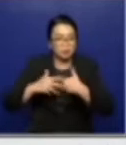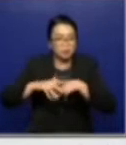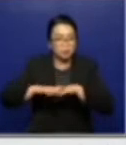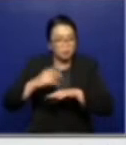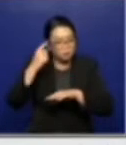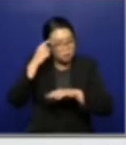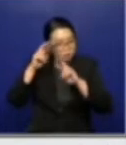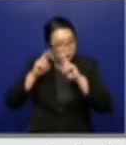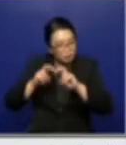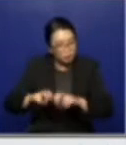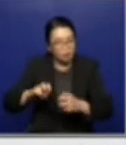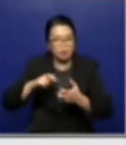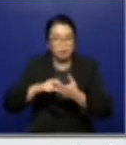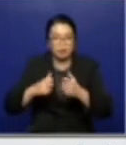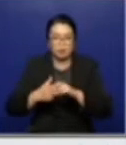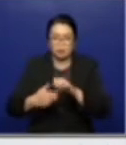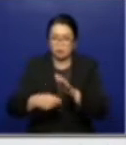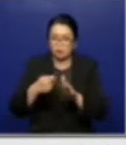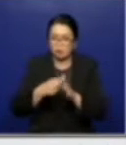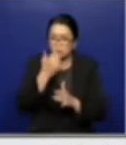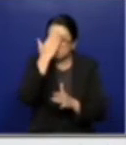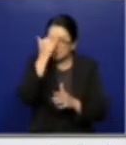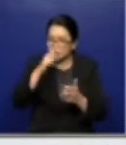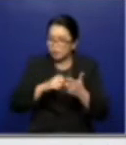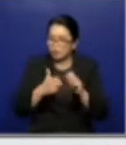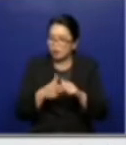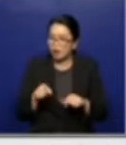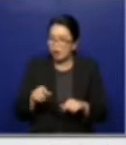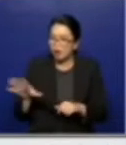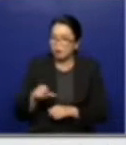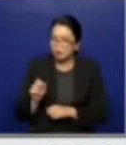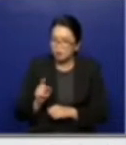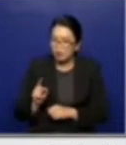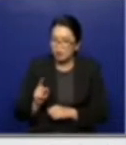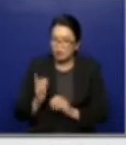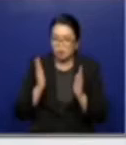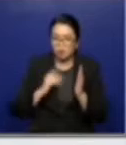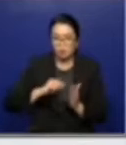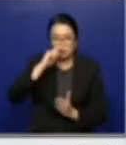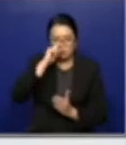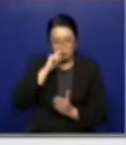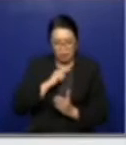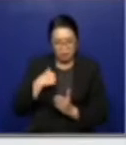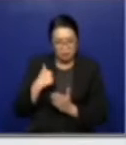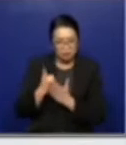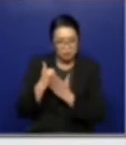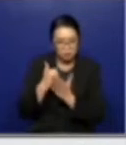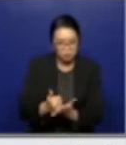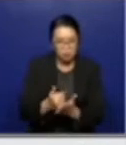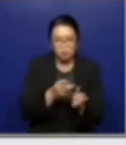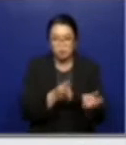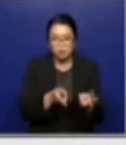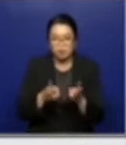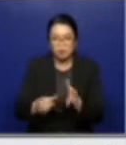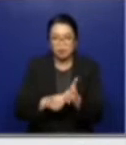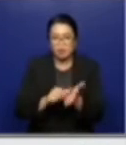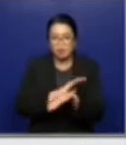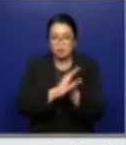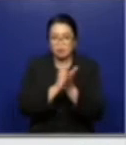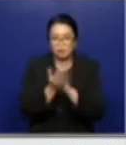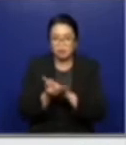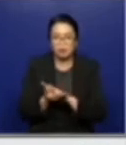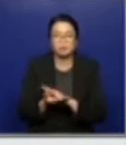ญหาสาเหตุของปัญหาแล้วเราคนไทยจะหาทางออกจากปัญหาวิกฤตของประเท